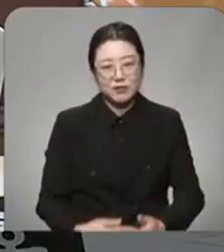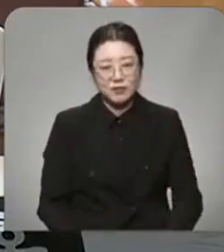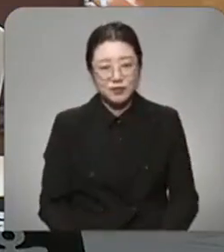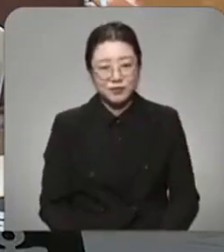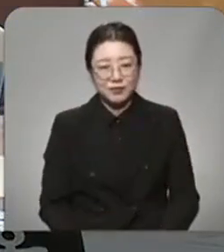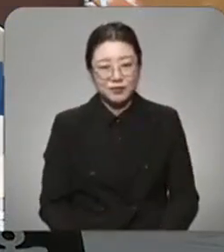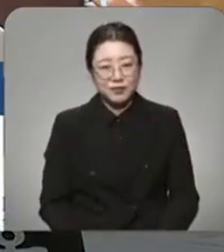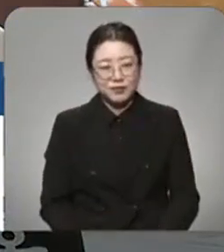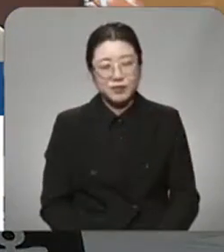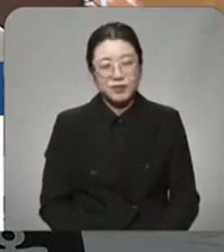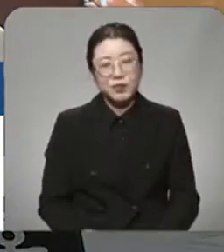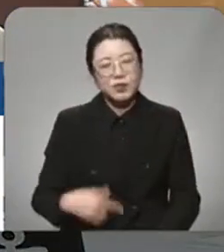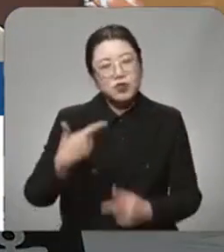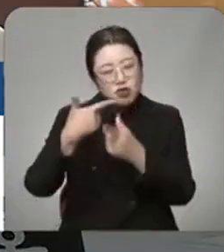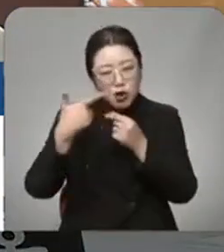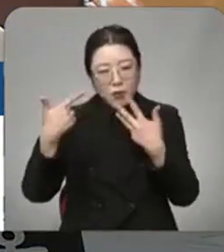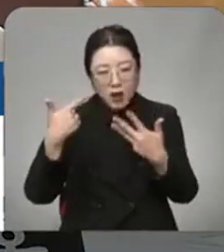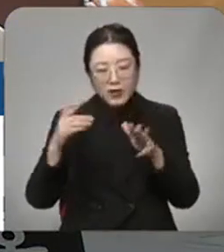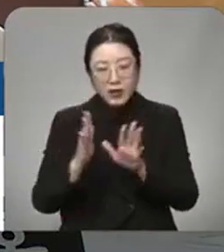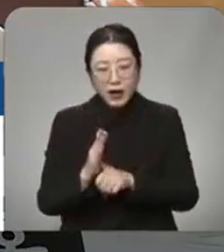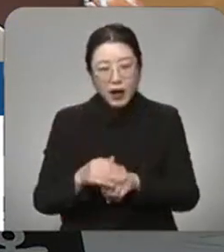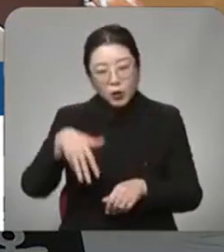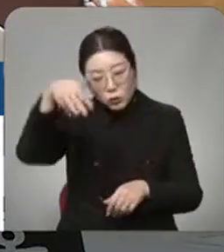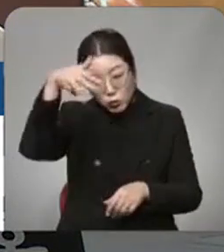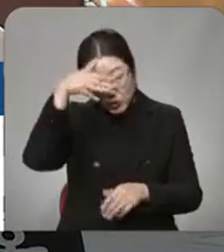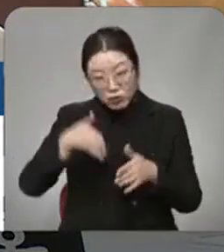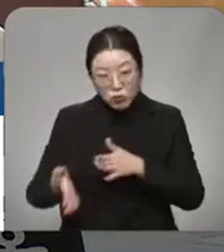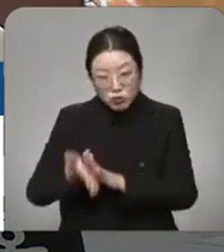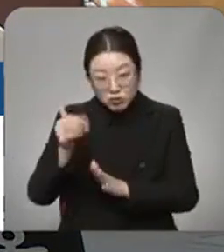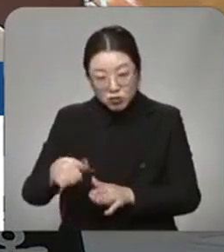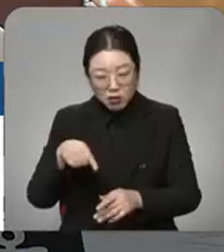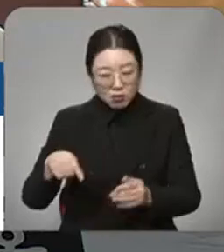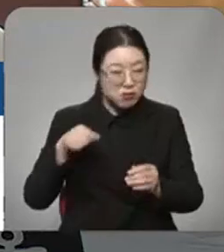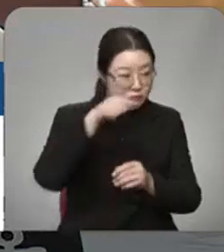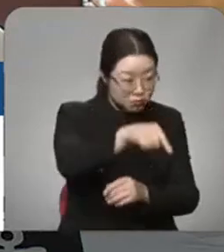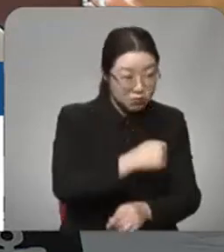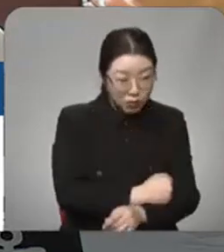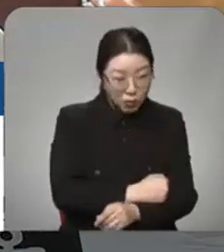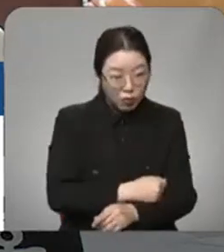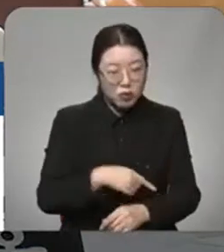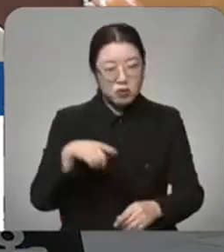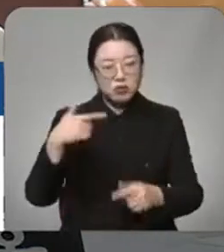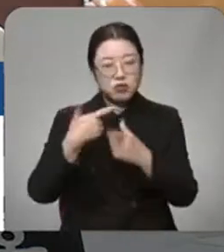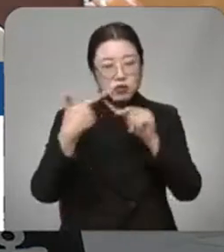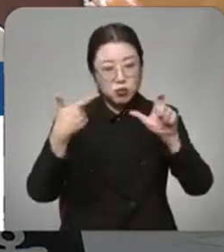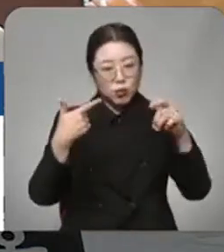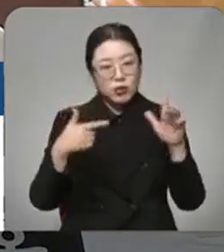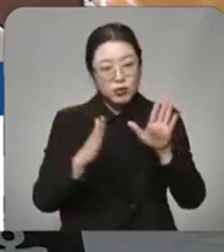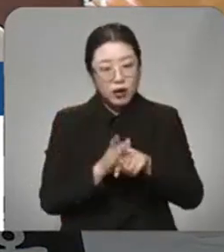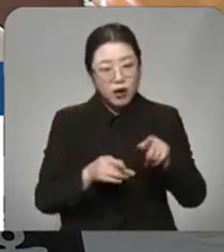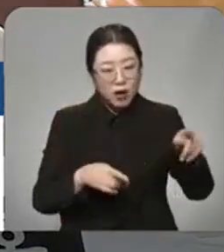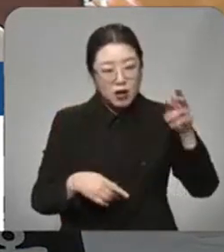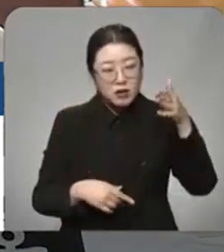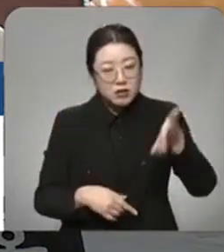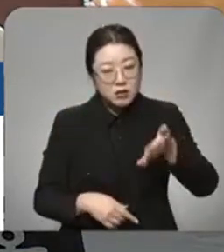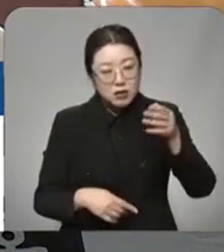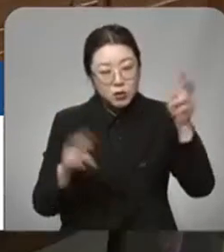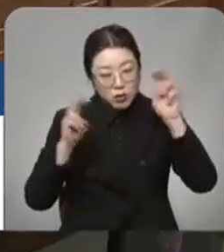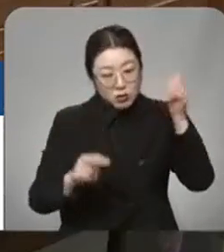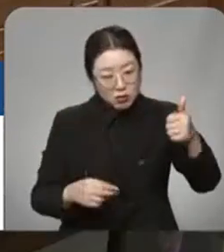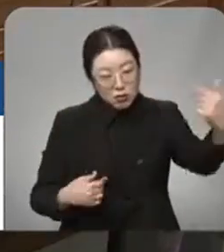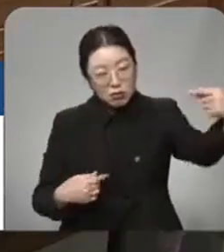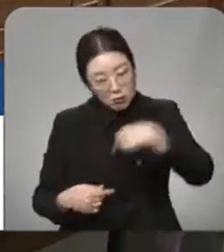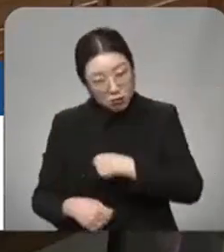8일 날 지사님이 방문했고 15일 날은 대표가 강원도에